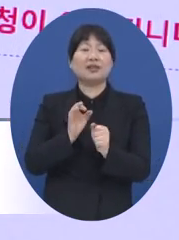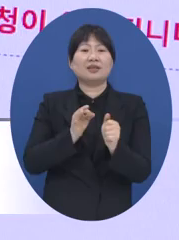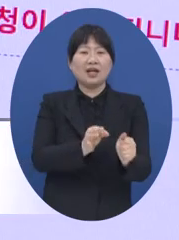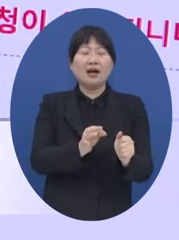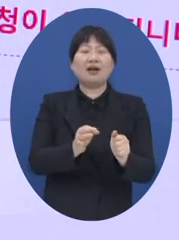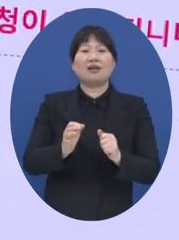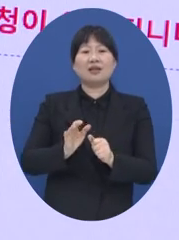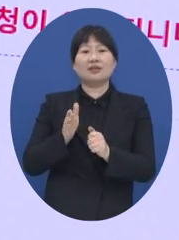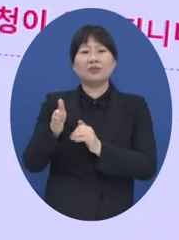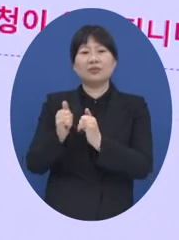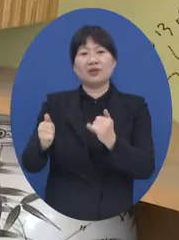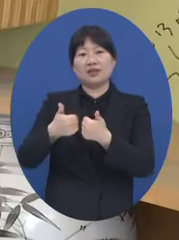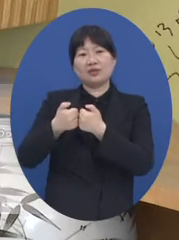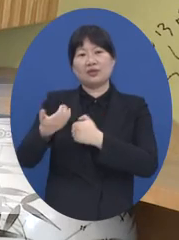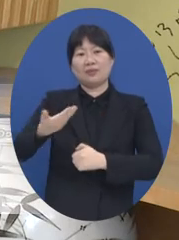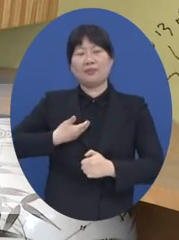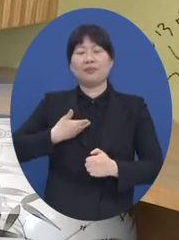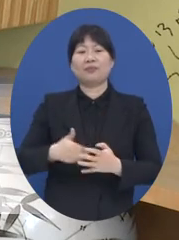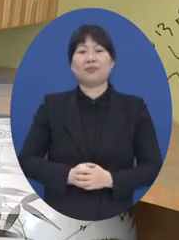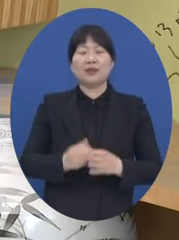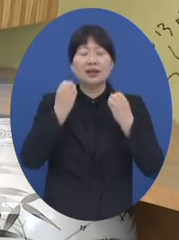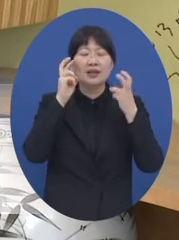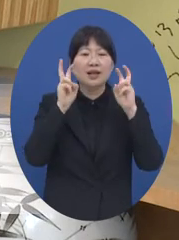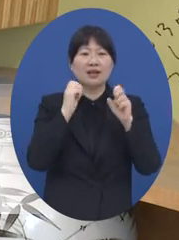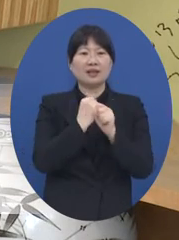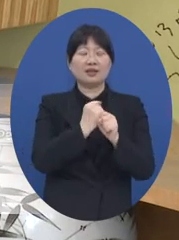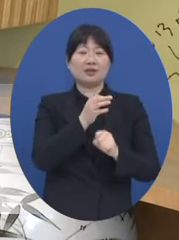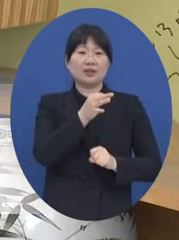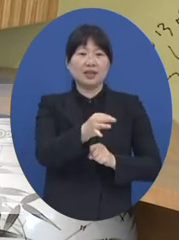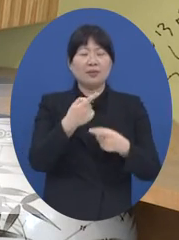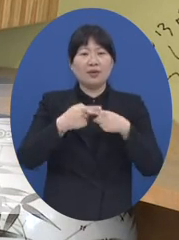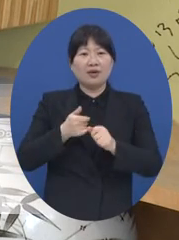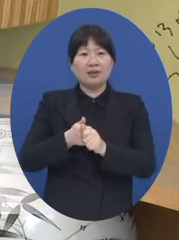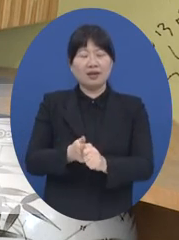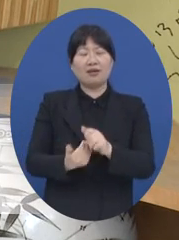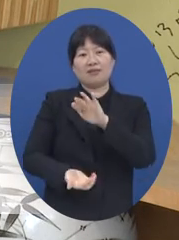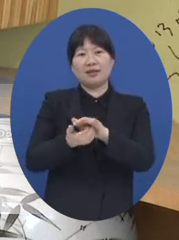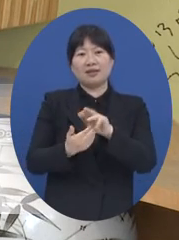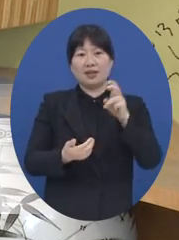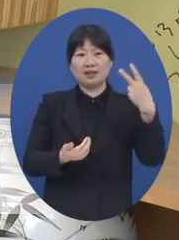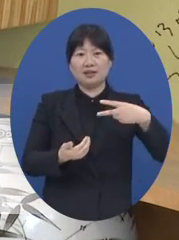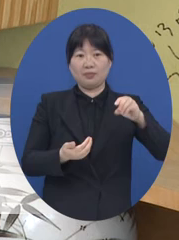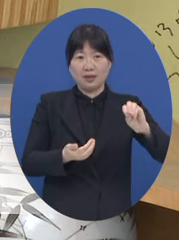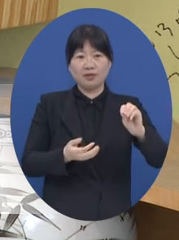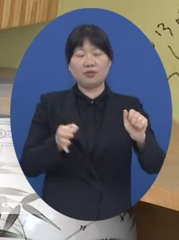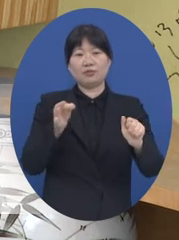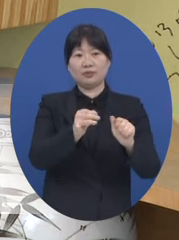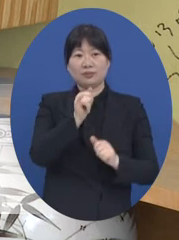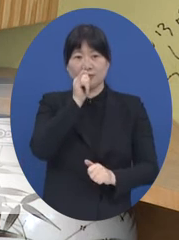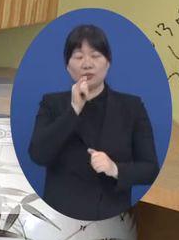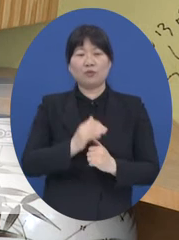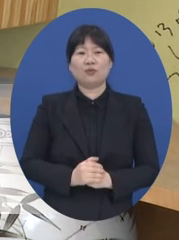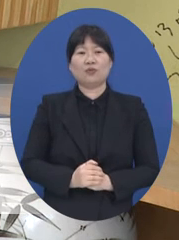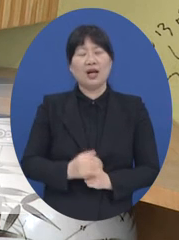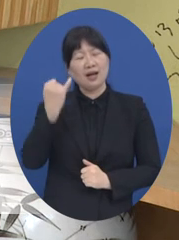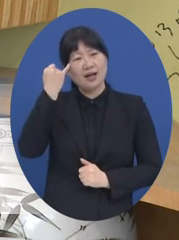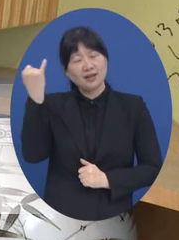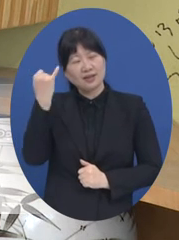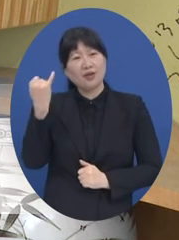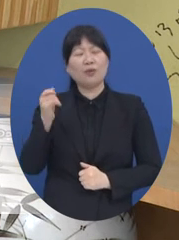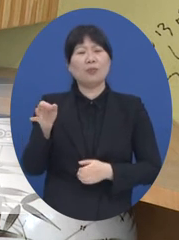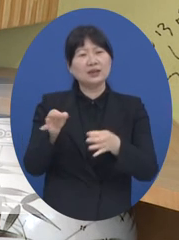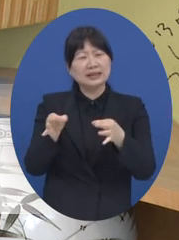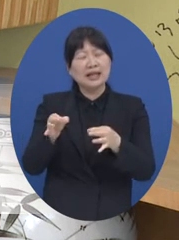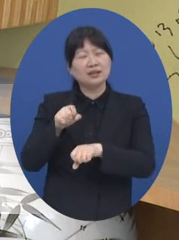도 받을 수 있습니다 탕 업 지원금은 평가에 따라 최대 2000만원까지 지급되고 아이디어의 시장